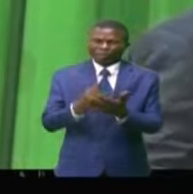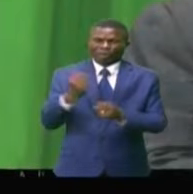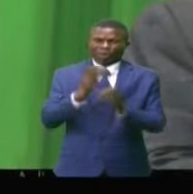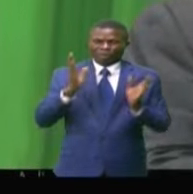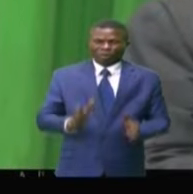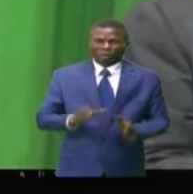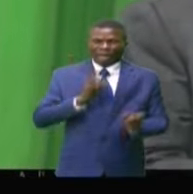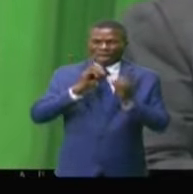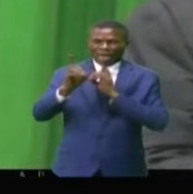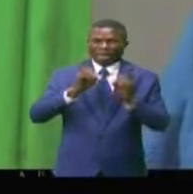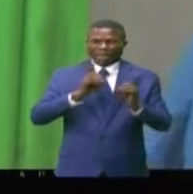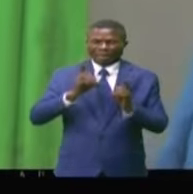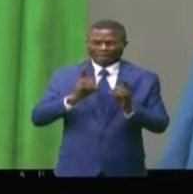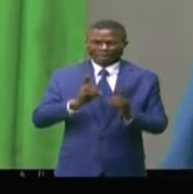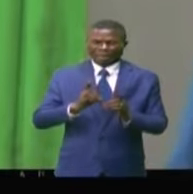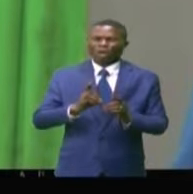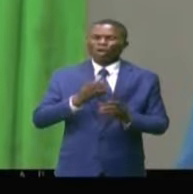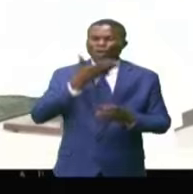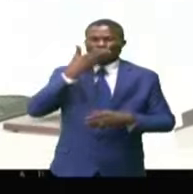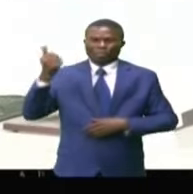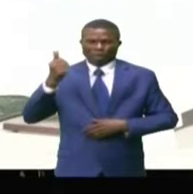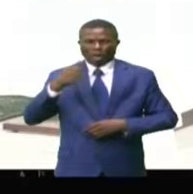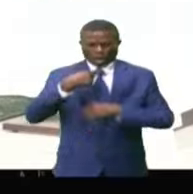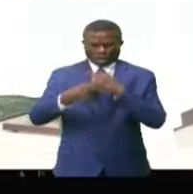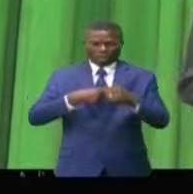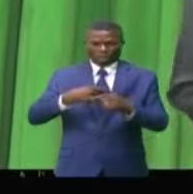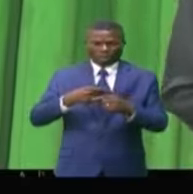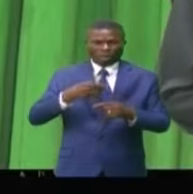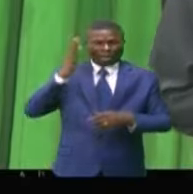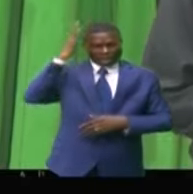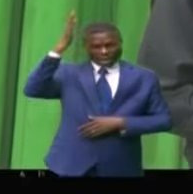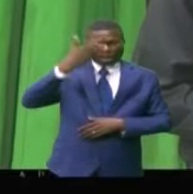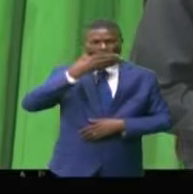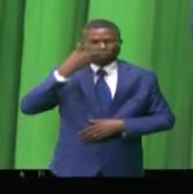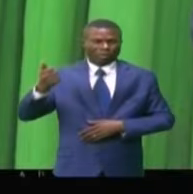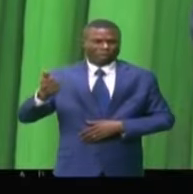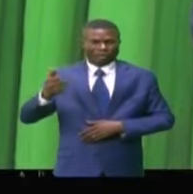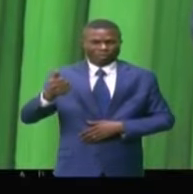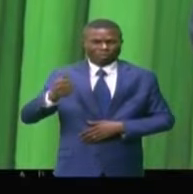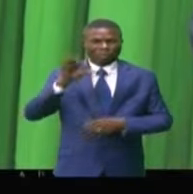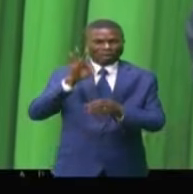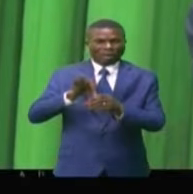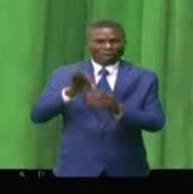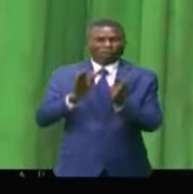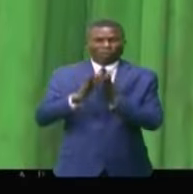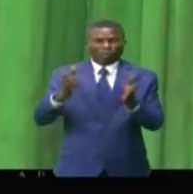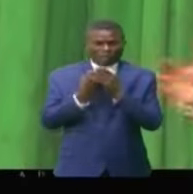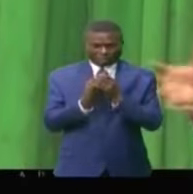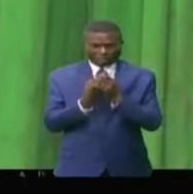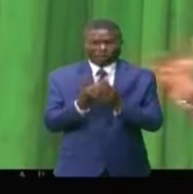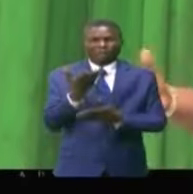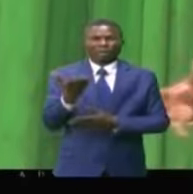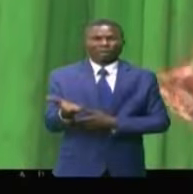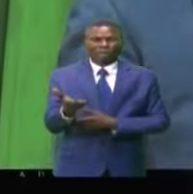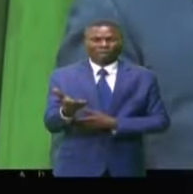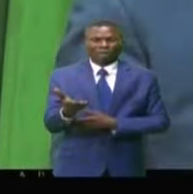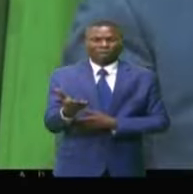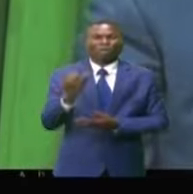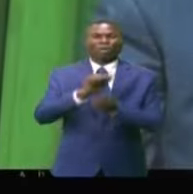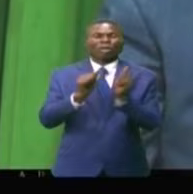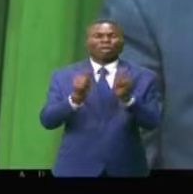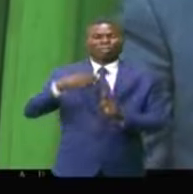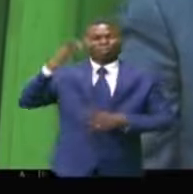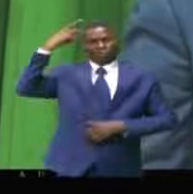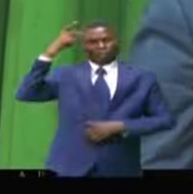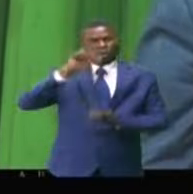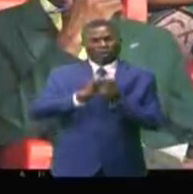Un dialogue constructif s'est engagé pour un lendemain maîtrisé. Alors que les élections générales s'approchent à grands pas, la situation